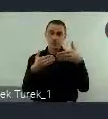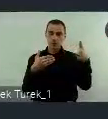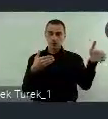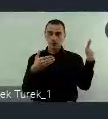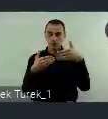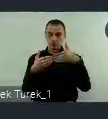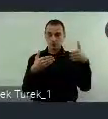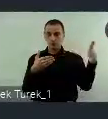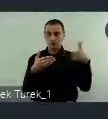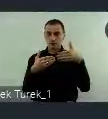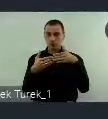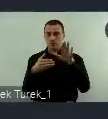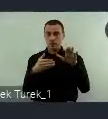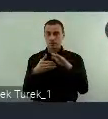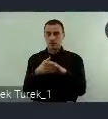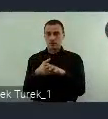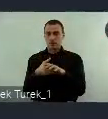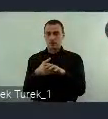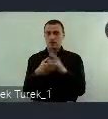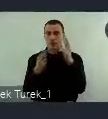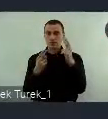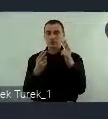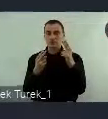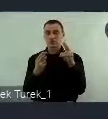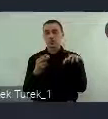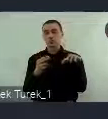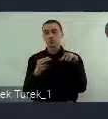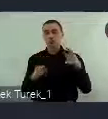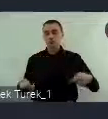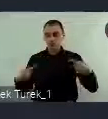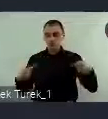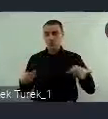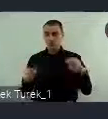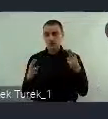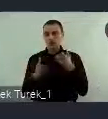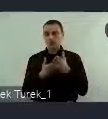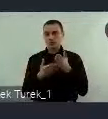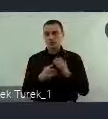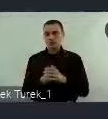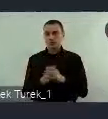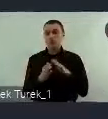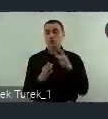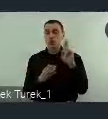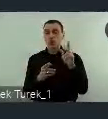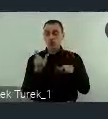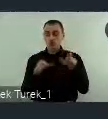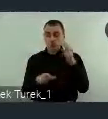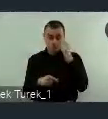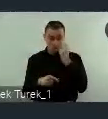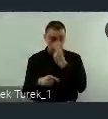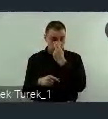otwiera jest oczywiście szczególnie dla osób poruszających się na wózku a teraz osoba niewidoma